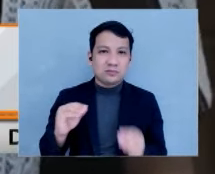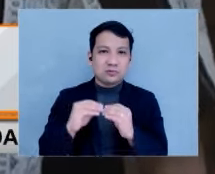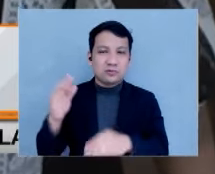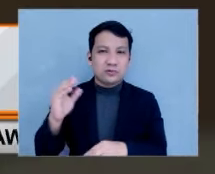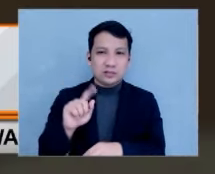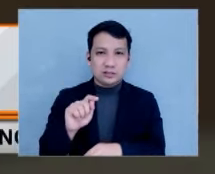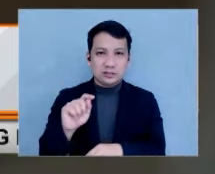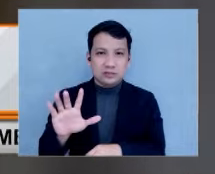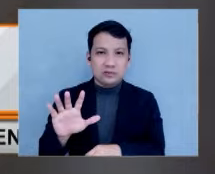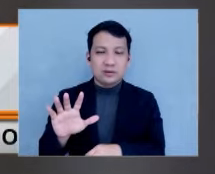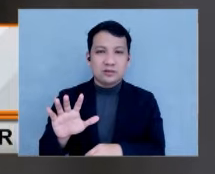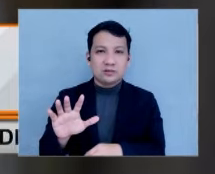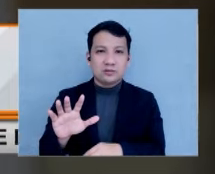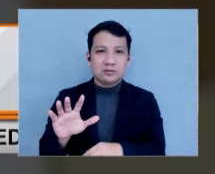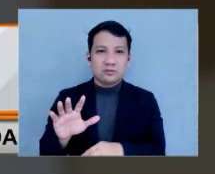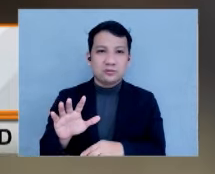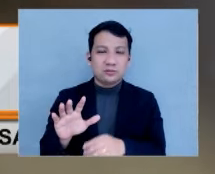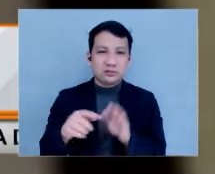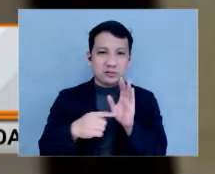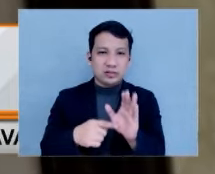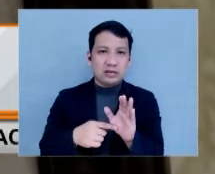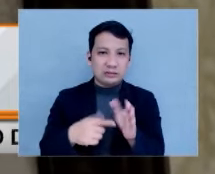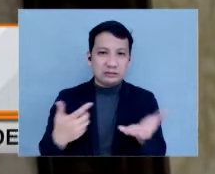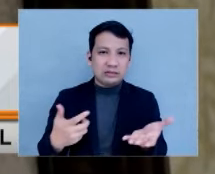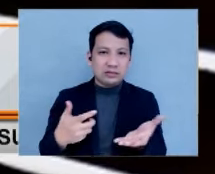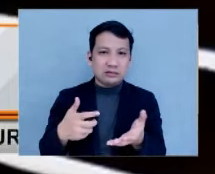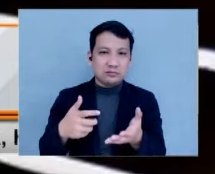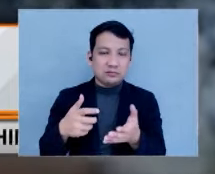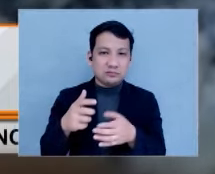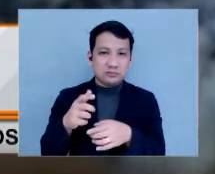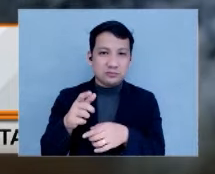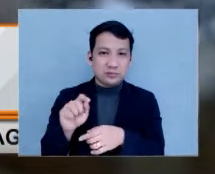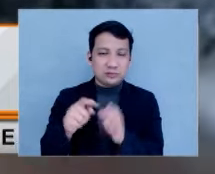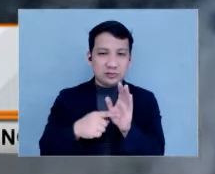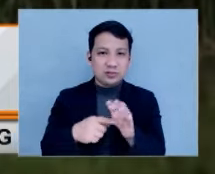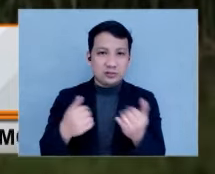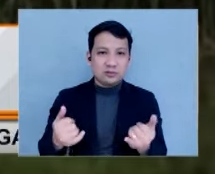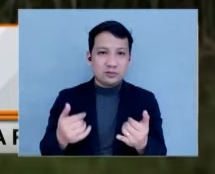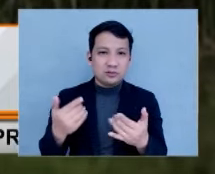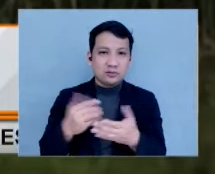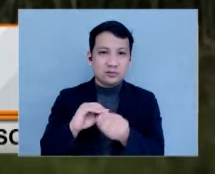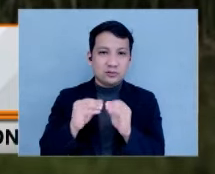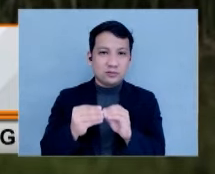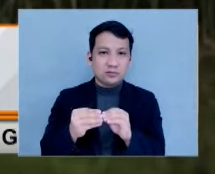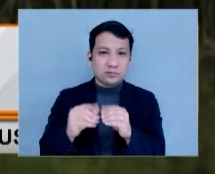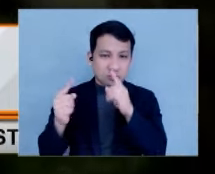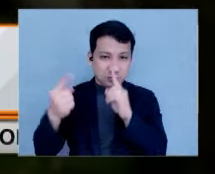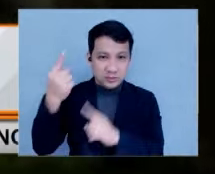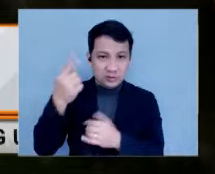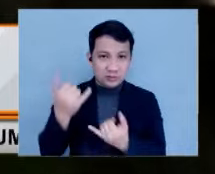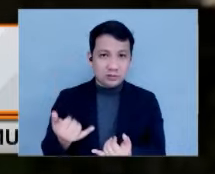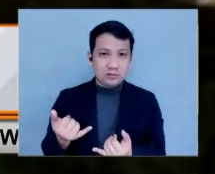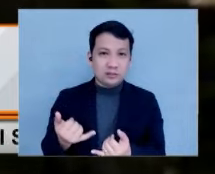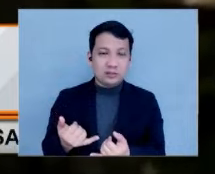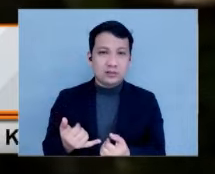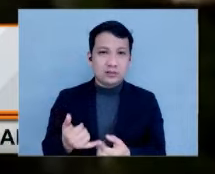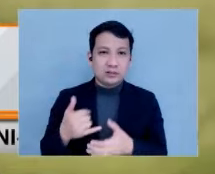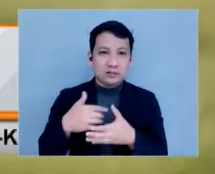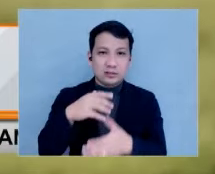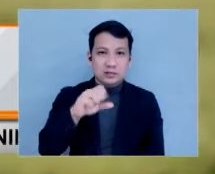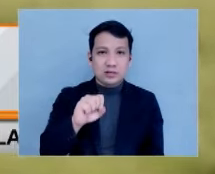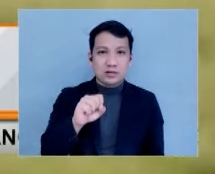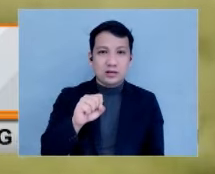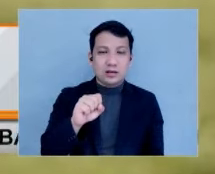serye na lumuhod ka sa lupa. Hanggang sa numero unong Netflix movie ngayon na Outside bilang